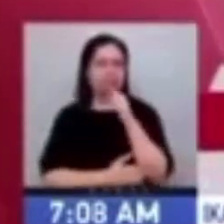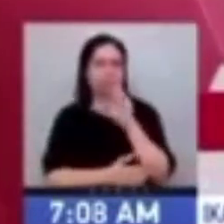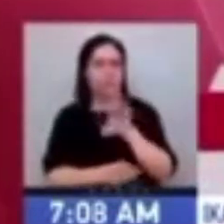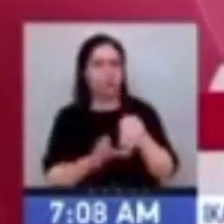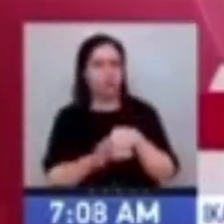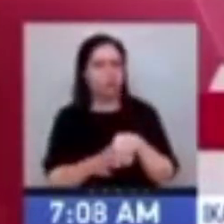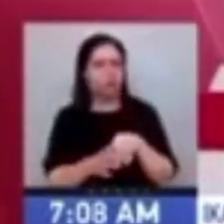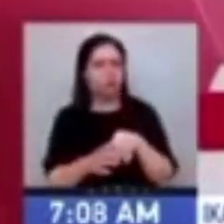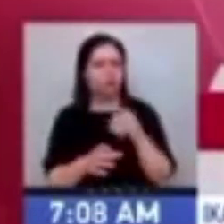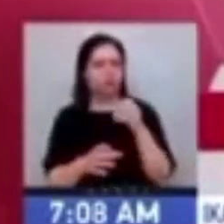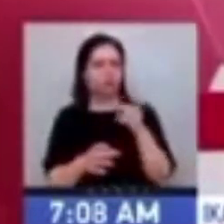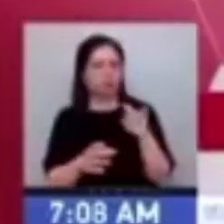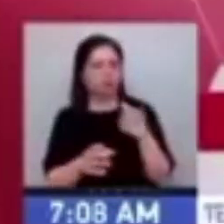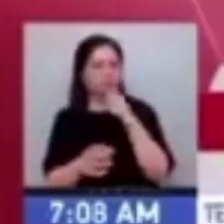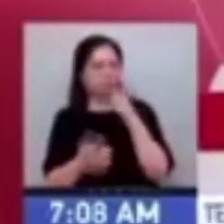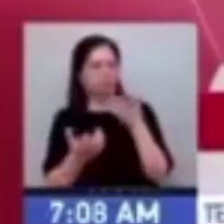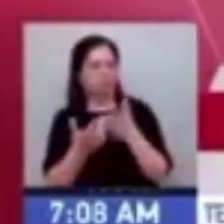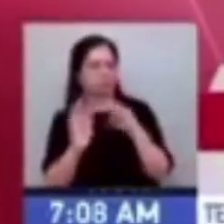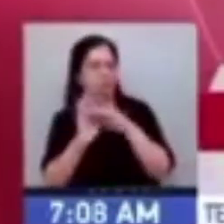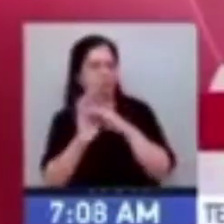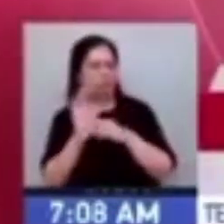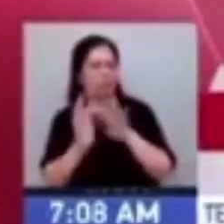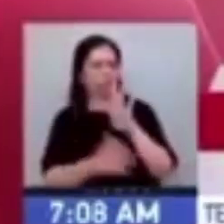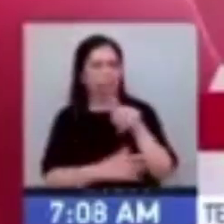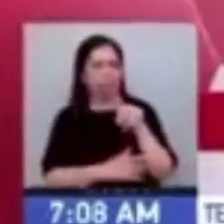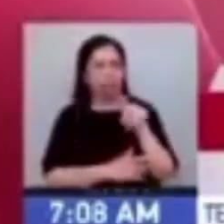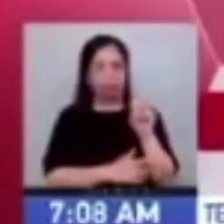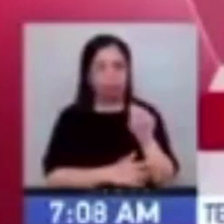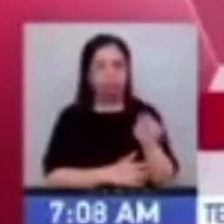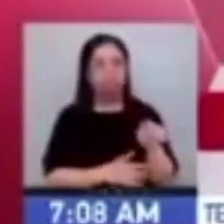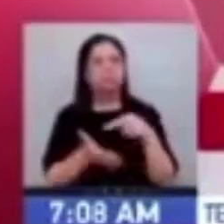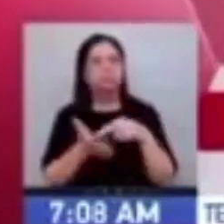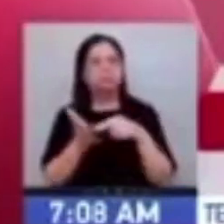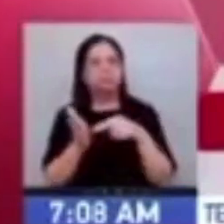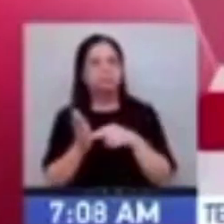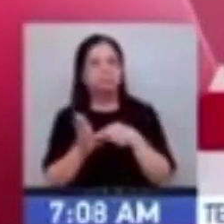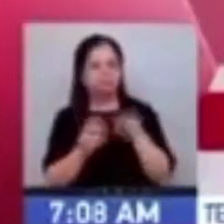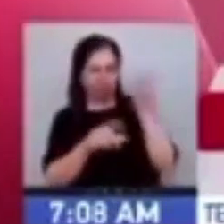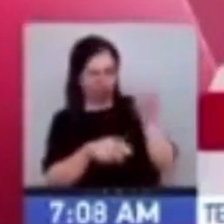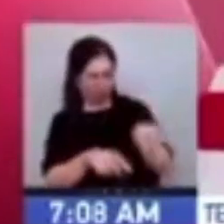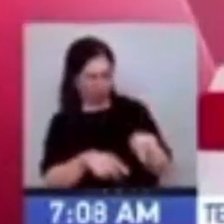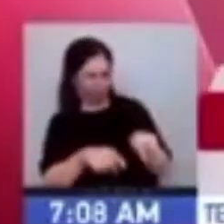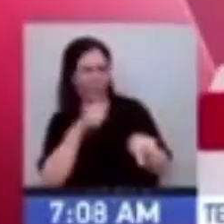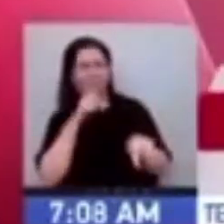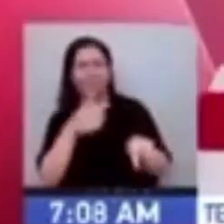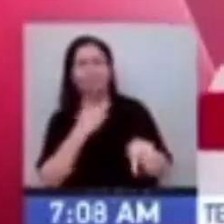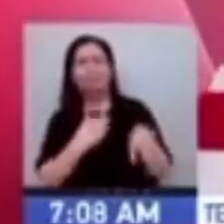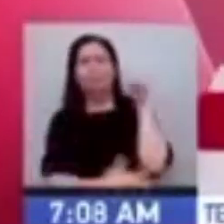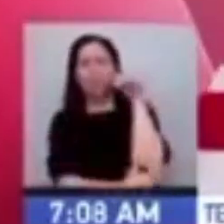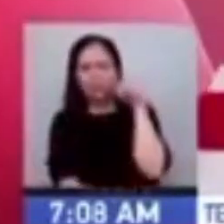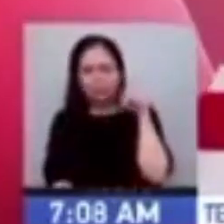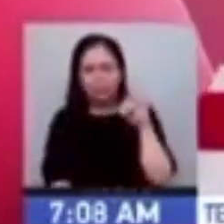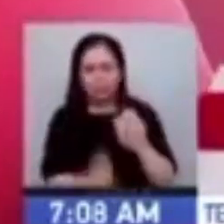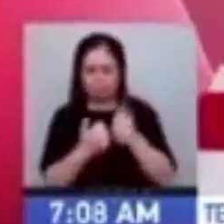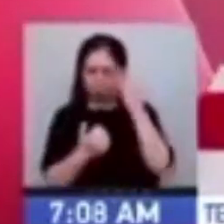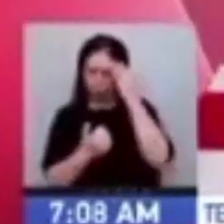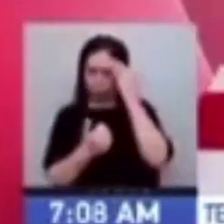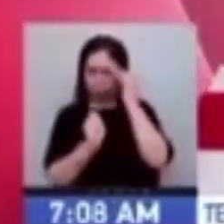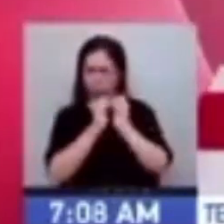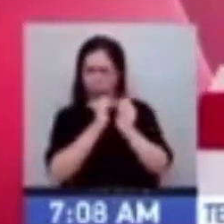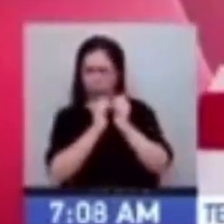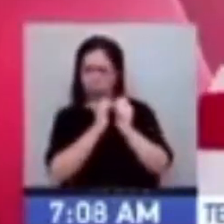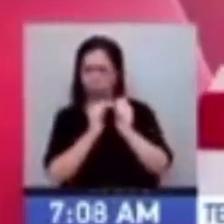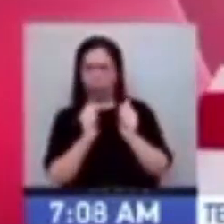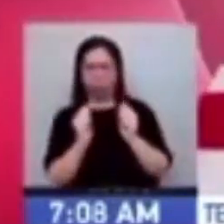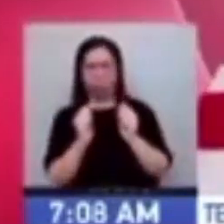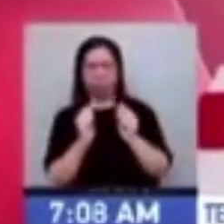beneficiaryo sa 4PS? Ang sinasabi dyan, hindi na sila maituturing na mahirap. Paano ho ba dine-define ang mahirap sa ilalim